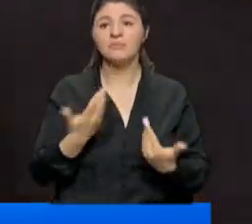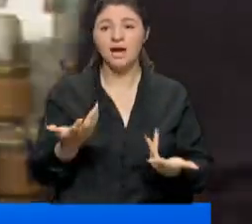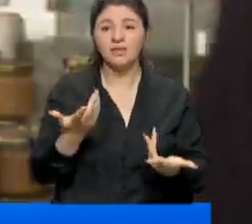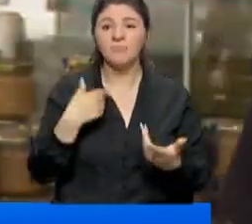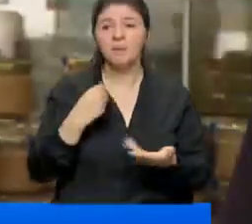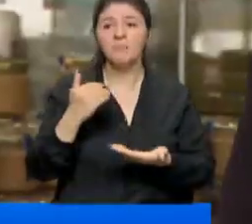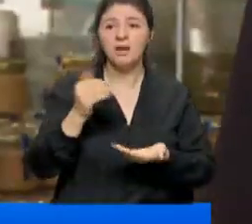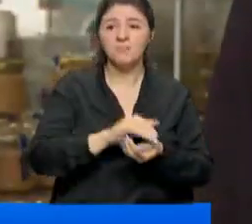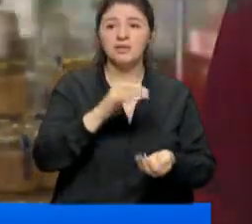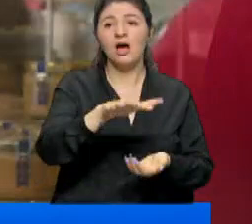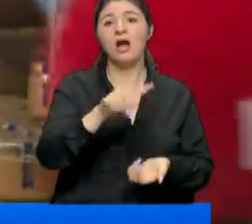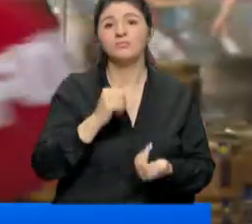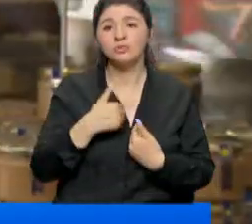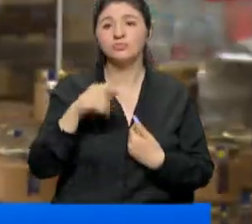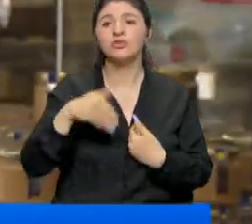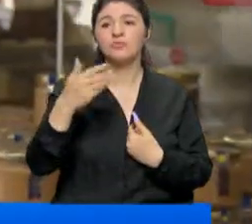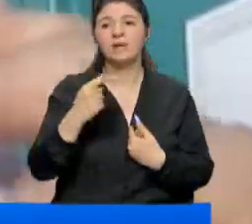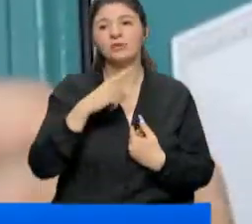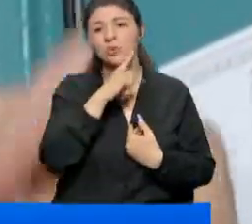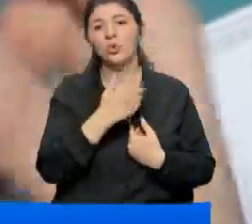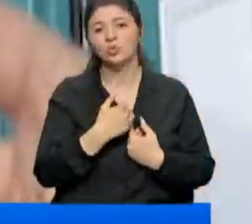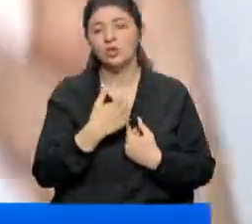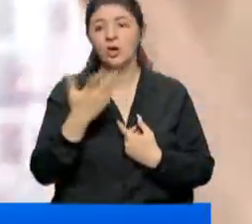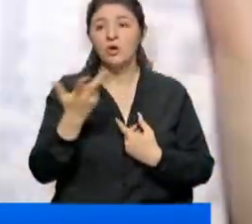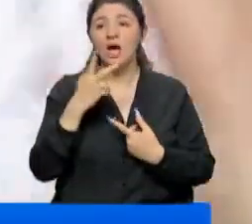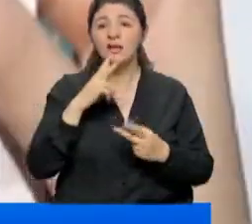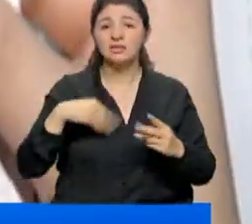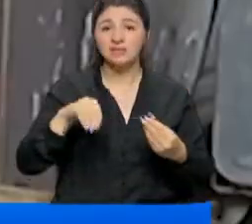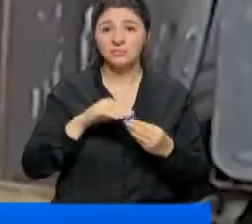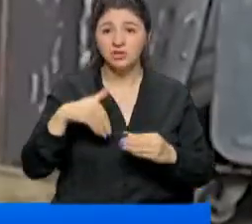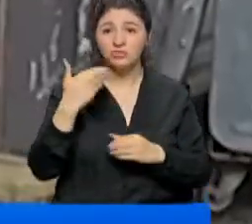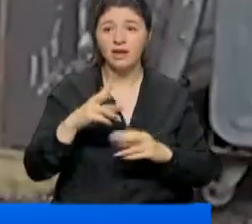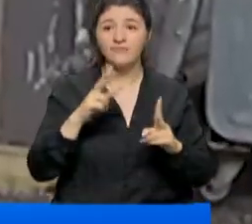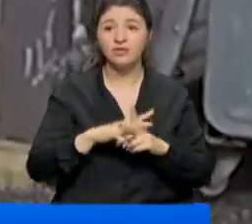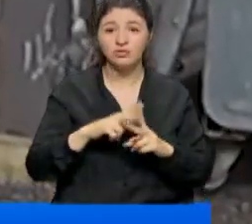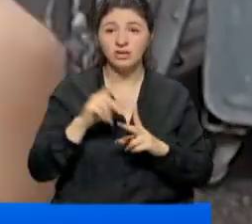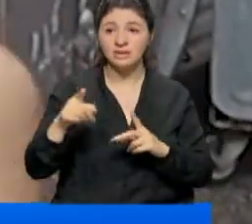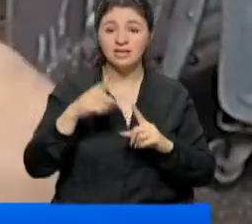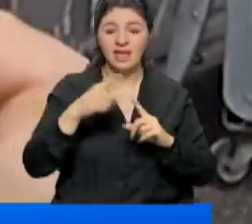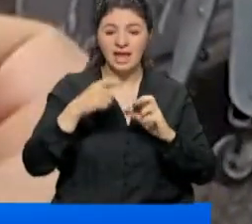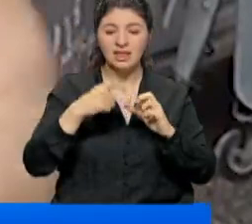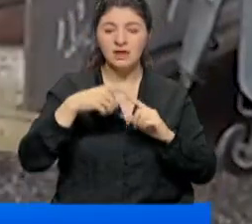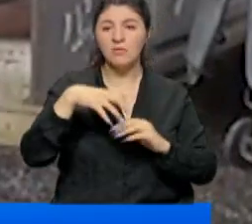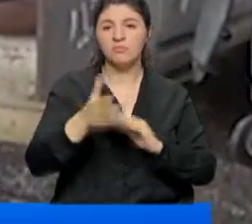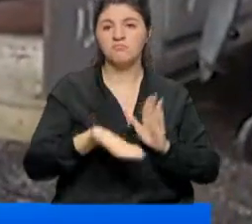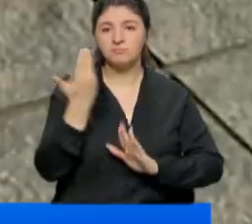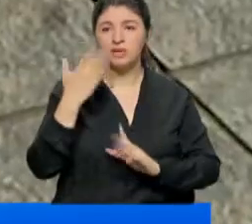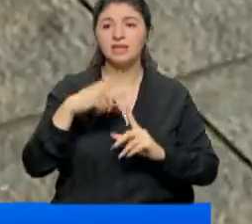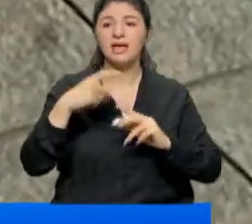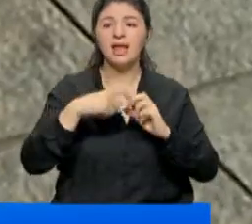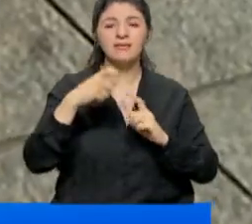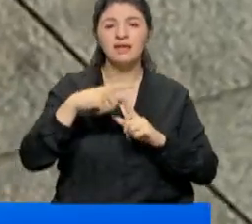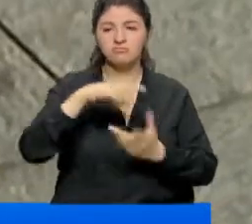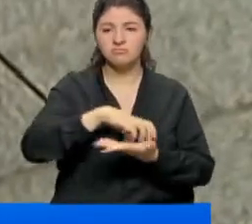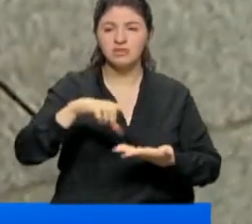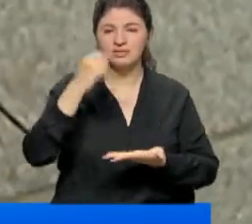zaten para biriktirip almıştım Yani biraz zor fahiş elektrik zammının ardından faturalardan TRT Payı kaldırılmış 3D